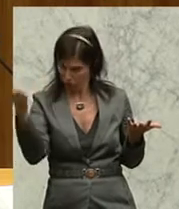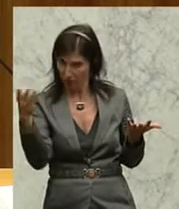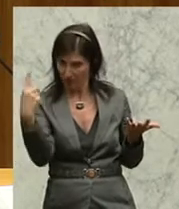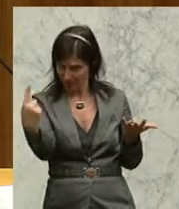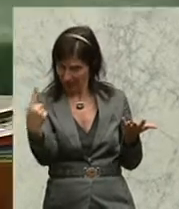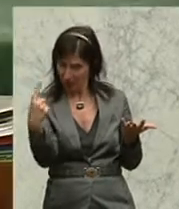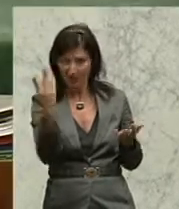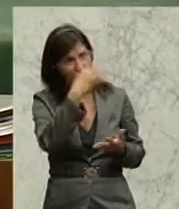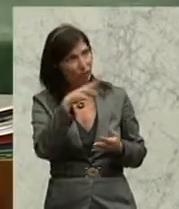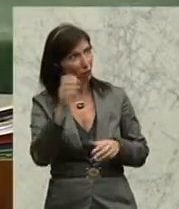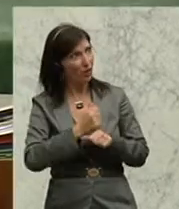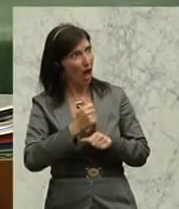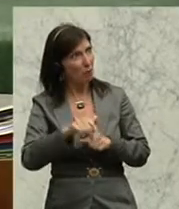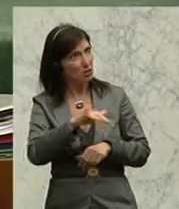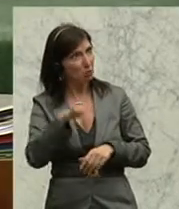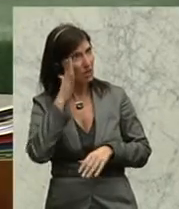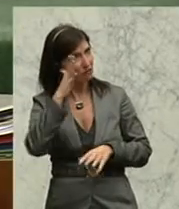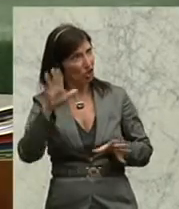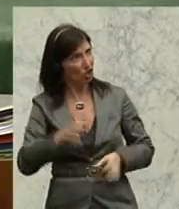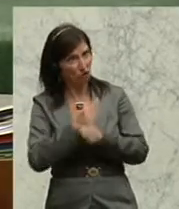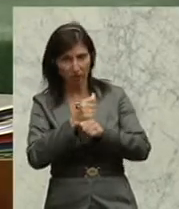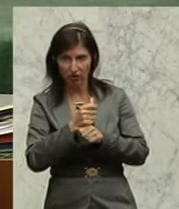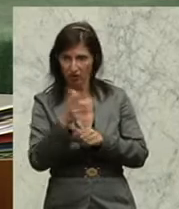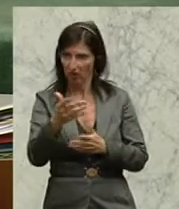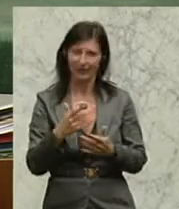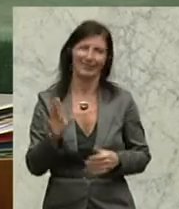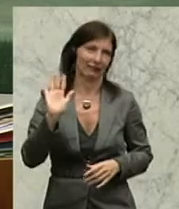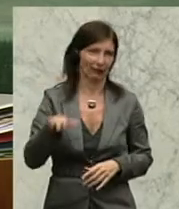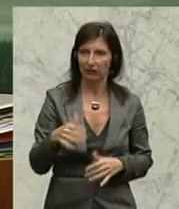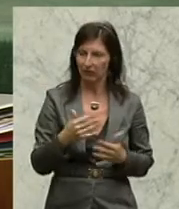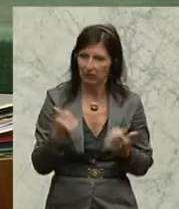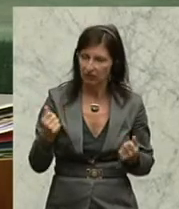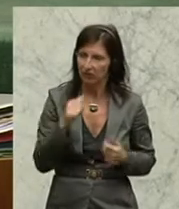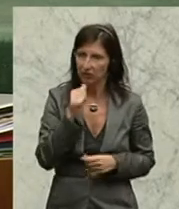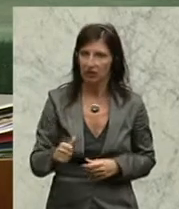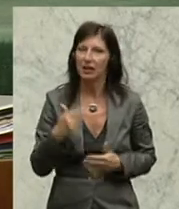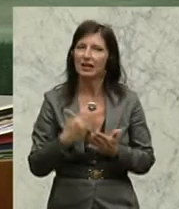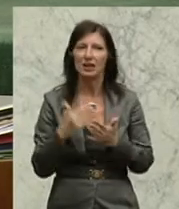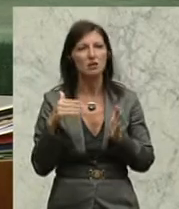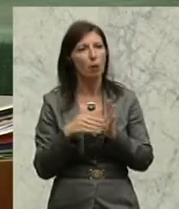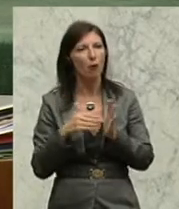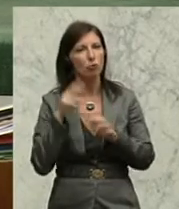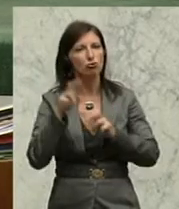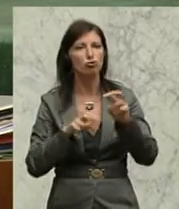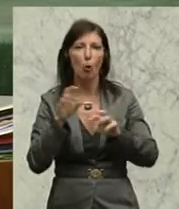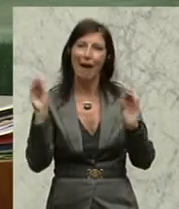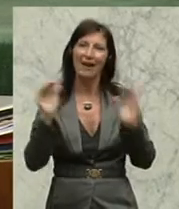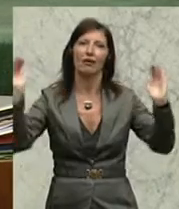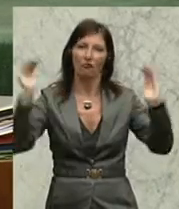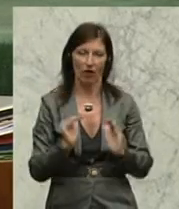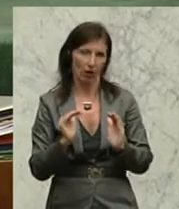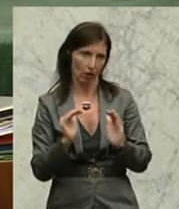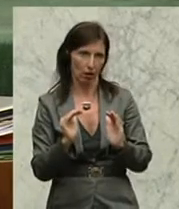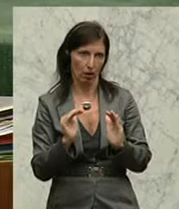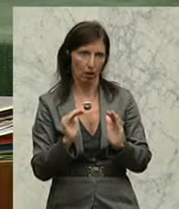4000 mitnichten denn mir fehlt die aktivitäten und daher brauchen wir eine echte steuersenkung in diesem land die wir durch für